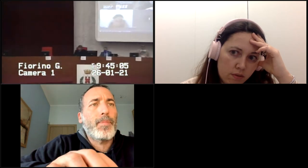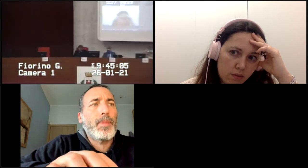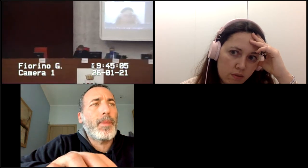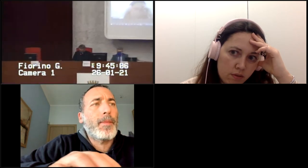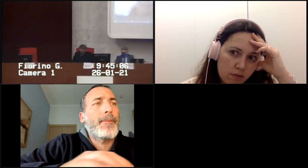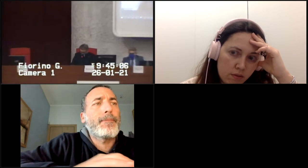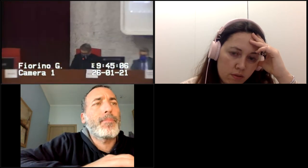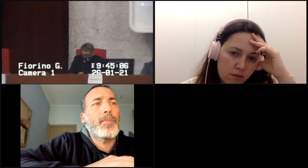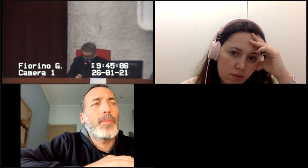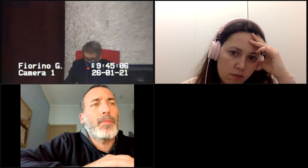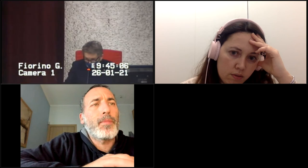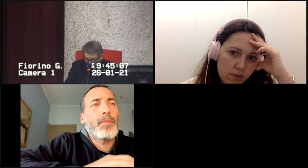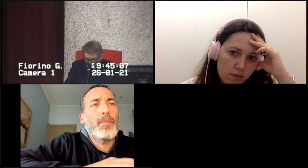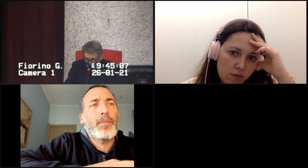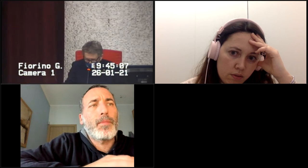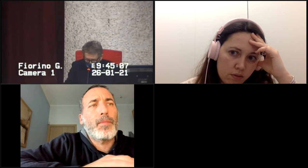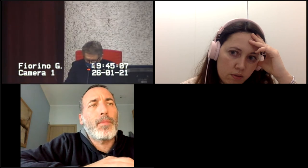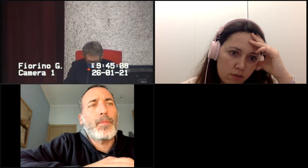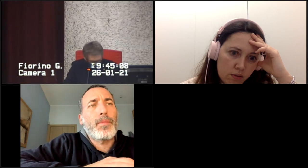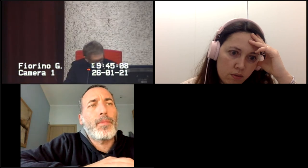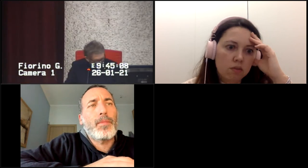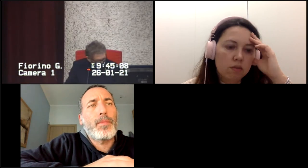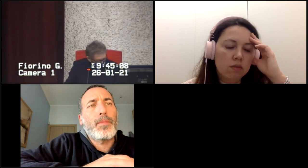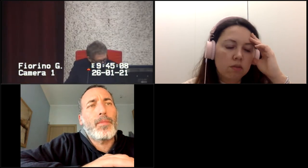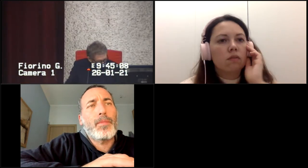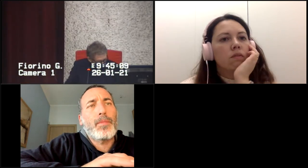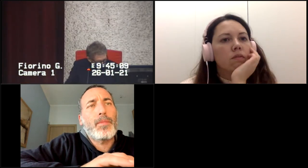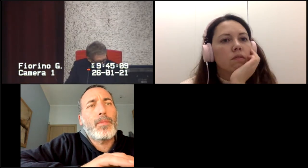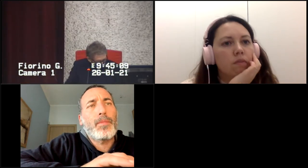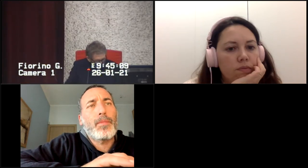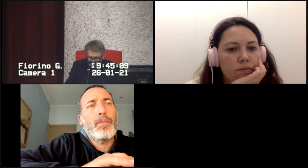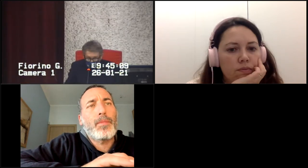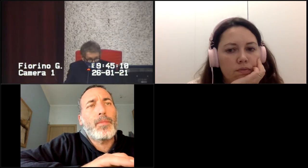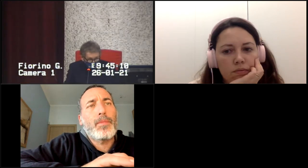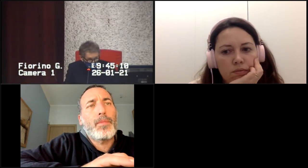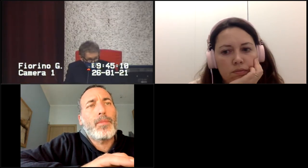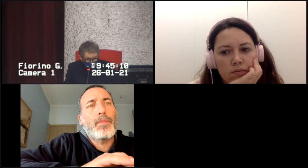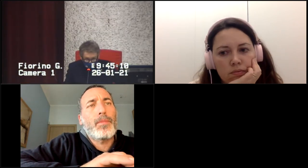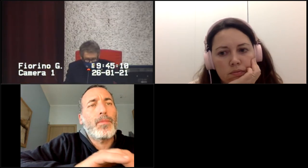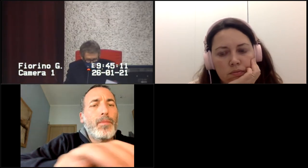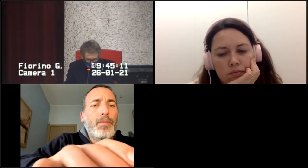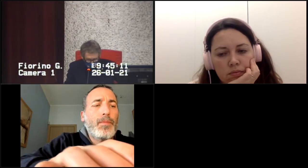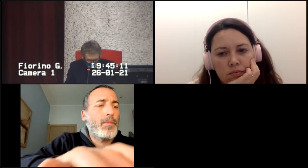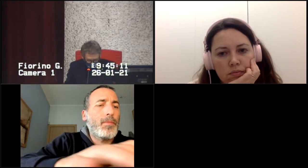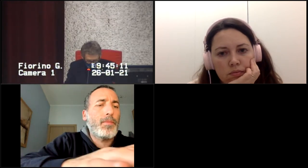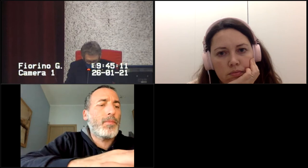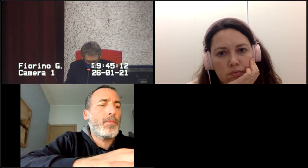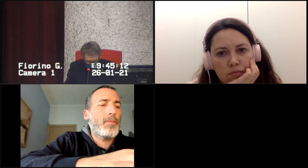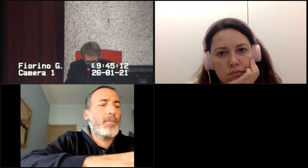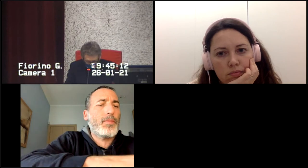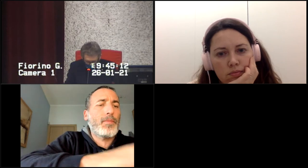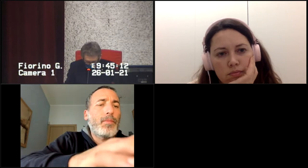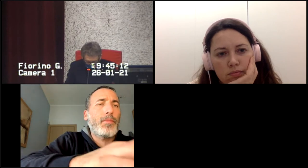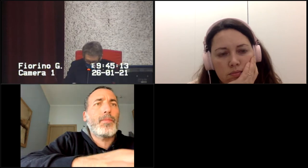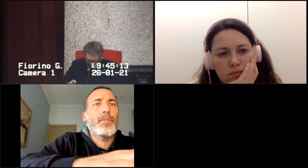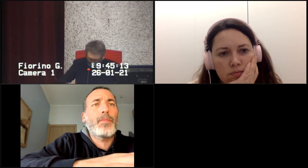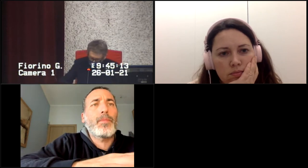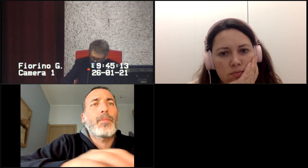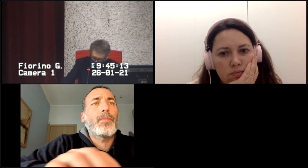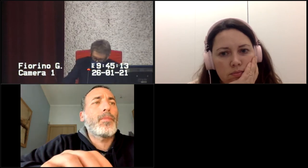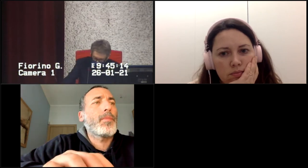Passiamo alla dichiarazione di voto. Lista civica Giovani Sestesi, consigliere